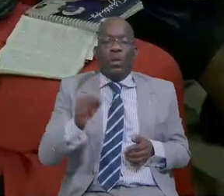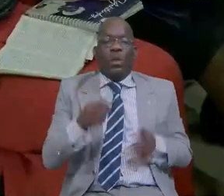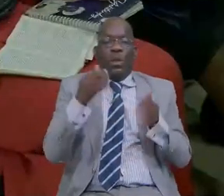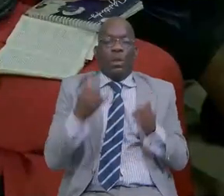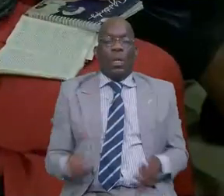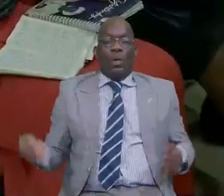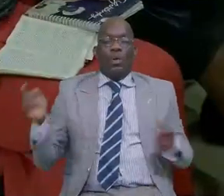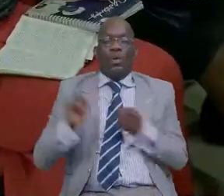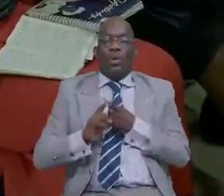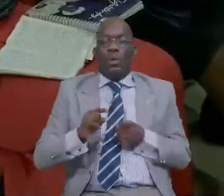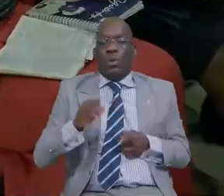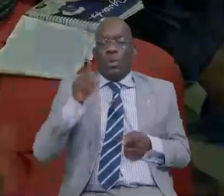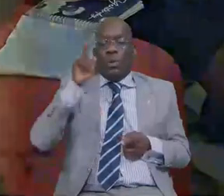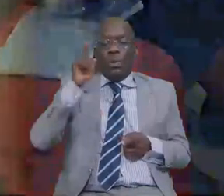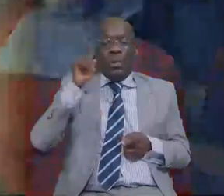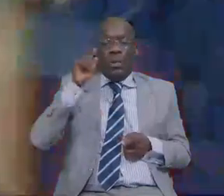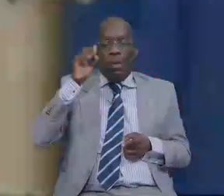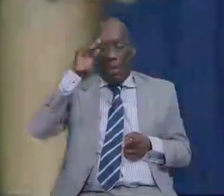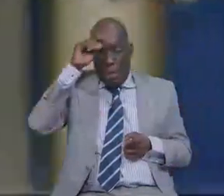Or à celui qui peut faire.